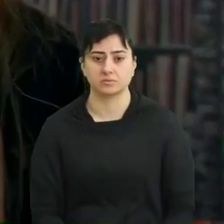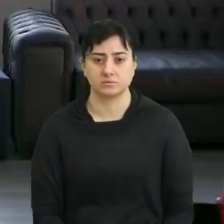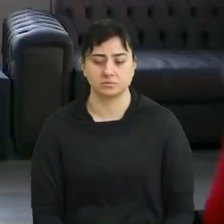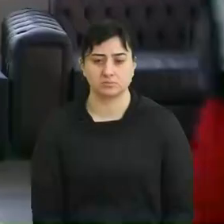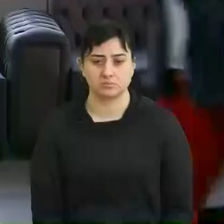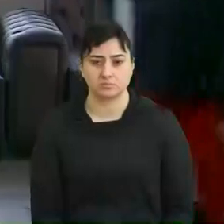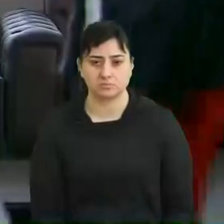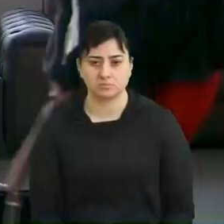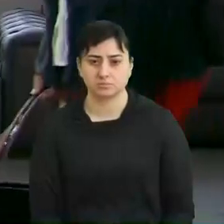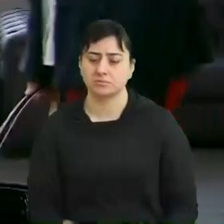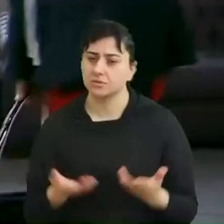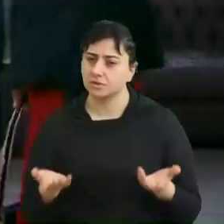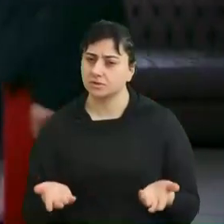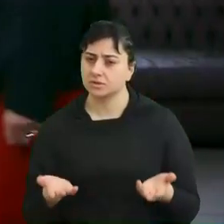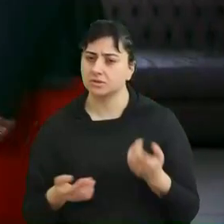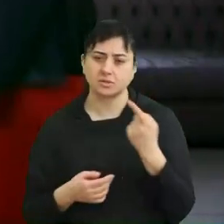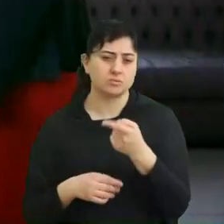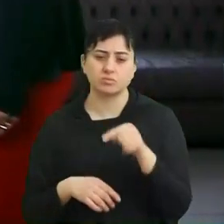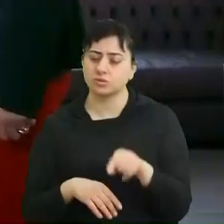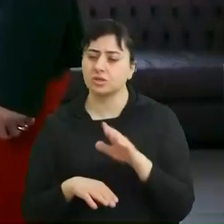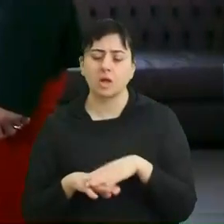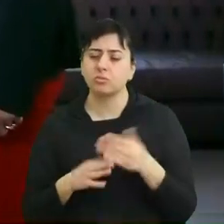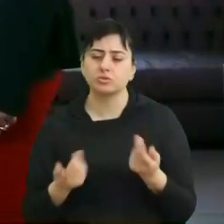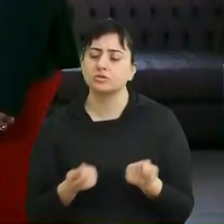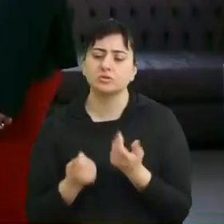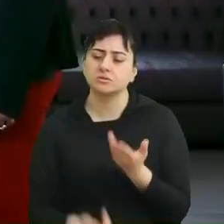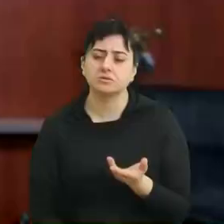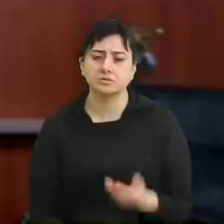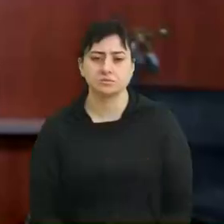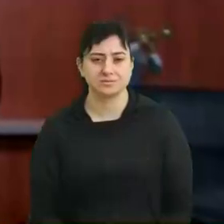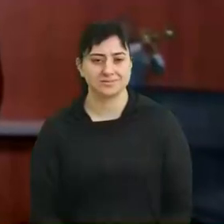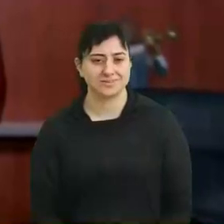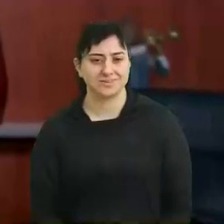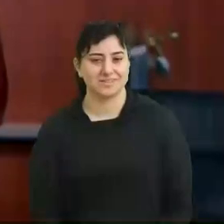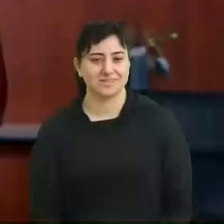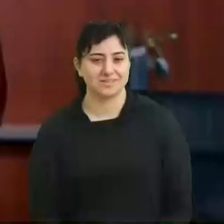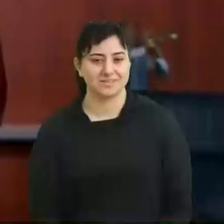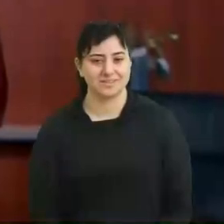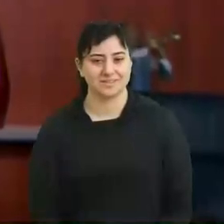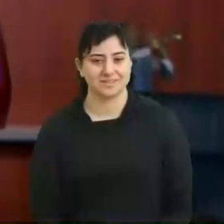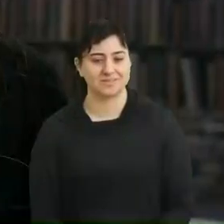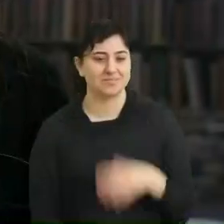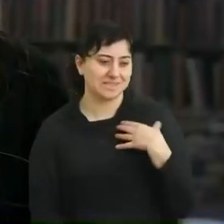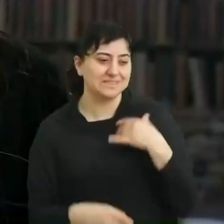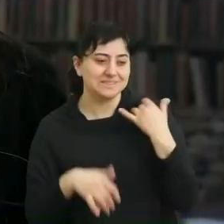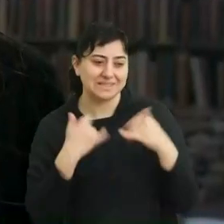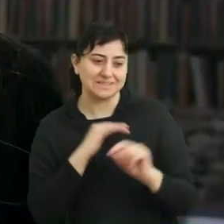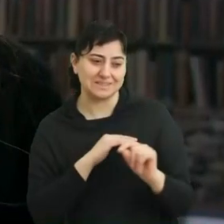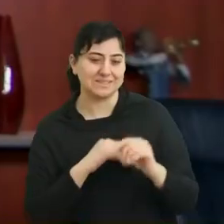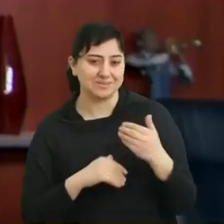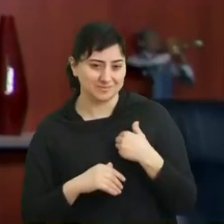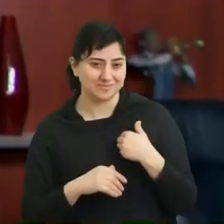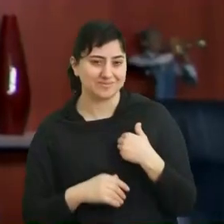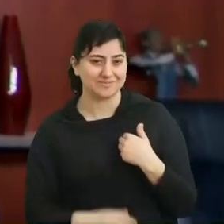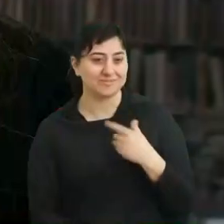Cavidancığım. Ayrıca sen burada ne olarak çalışıyorsun Cavidan? Ay, Sarp Bey'in sekreteriyim. Ay Rüya Hanım, siz